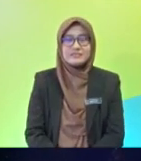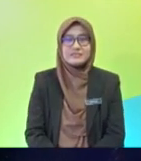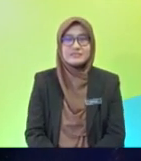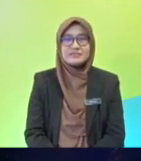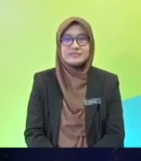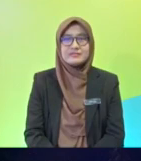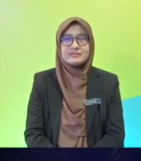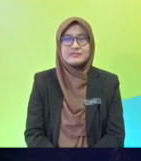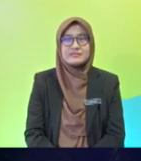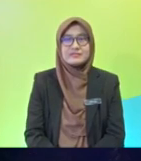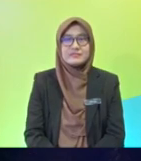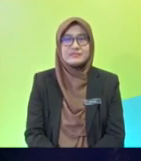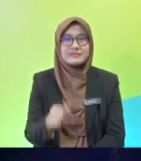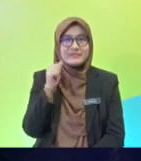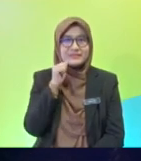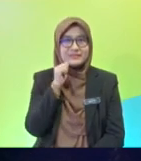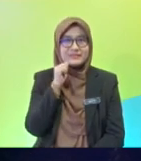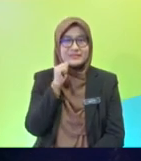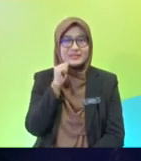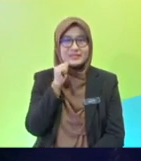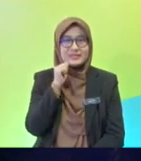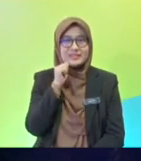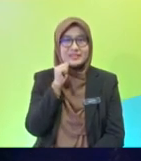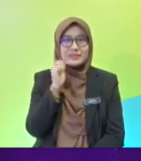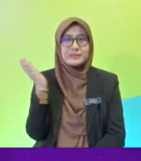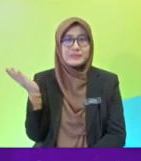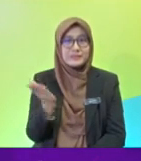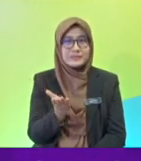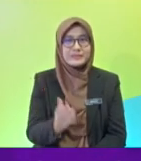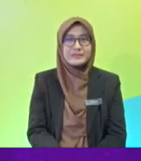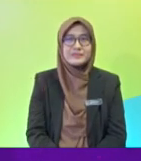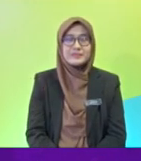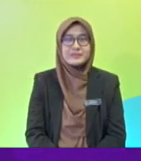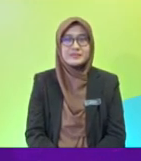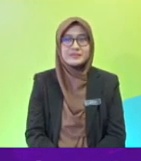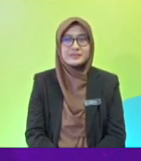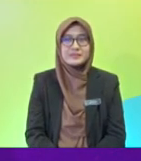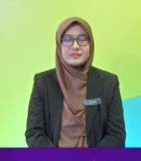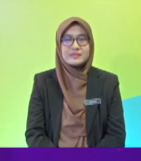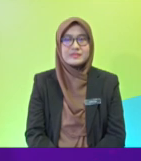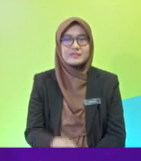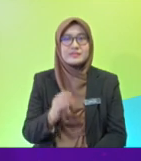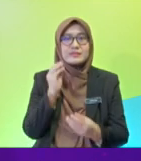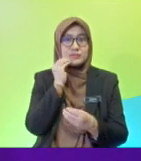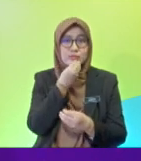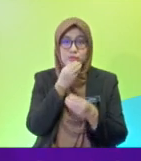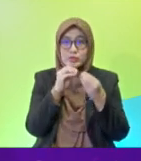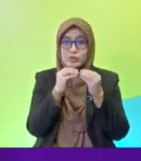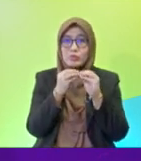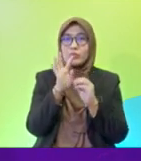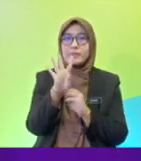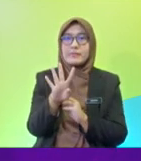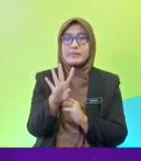lagi baik amrinal rasyada silahkan hubungi nomor 4